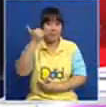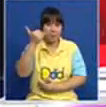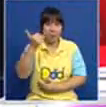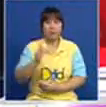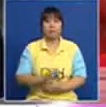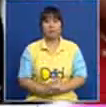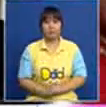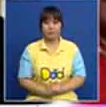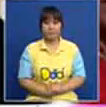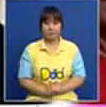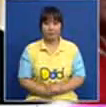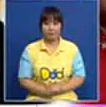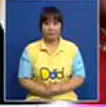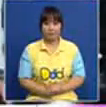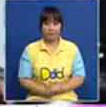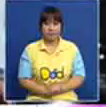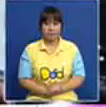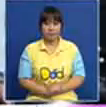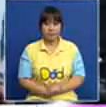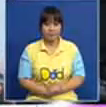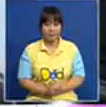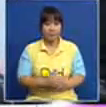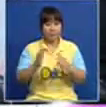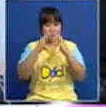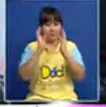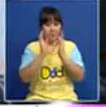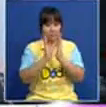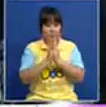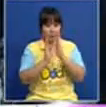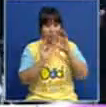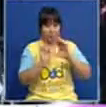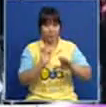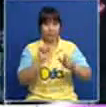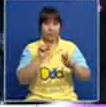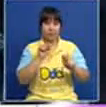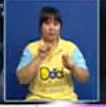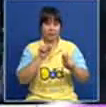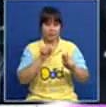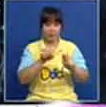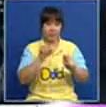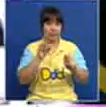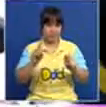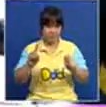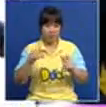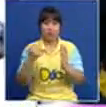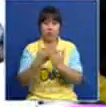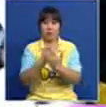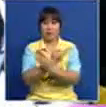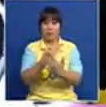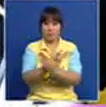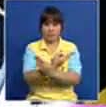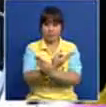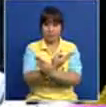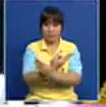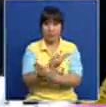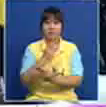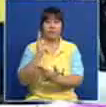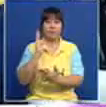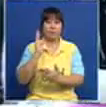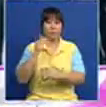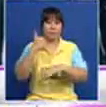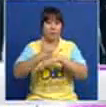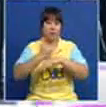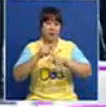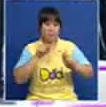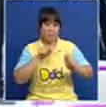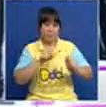ะที่วัดโชติทายการามอำเภอดำเนินสะดวกจังหวัดราชบุรีนายแสงประทีปบุญน้อมนายอำเ